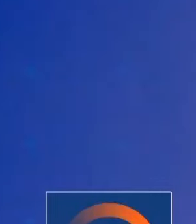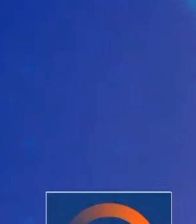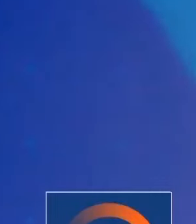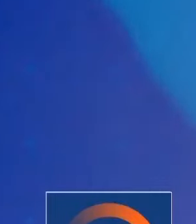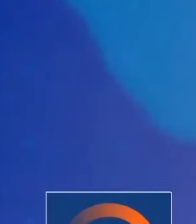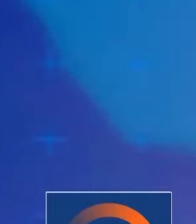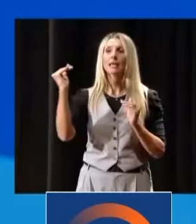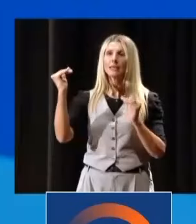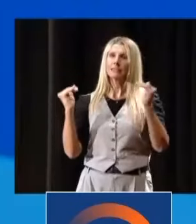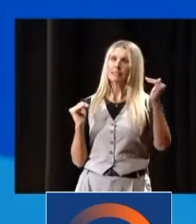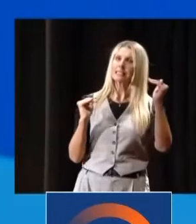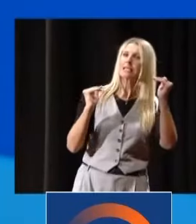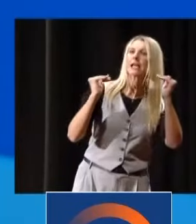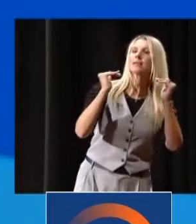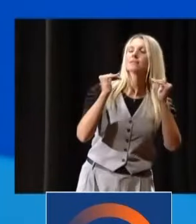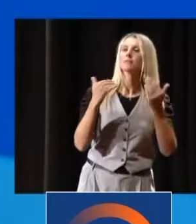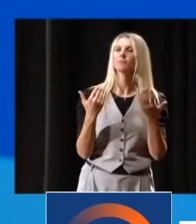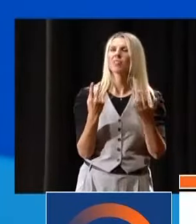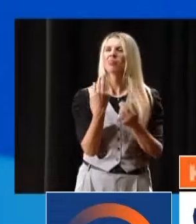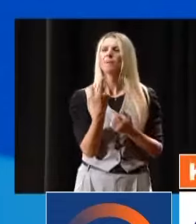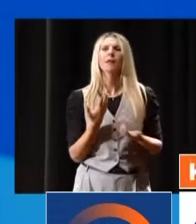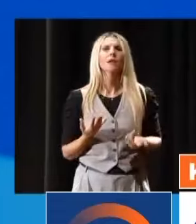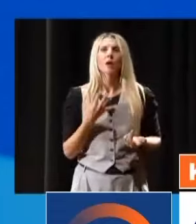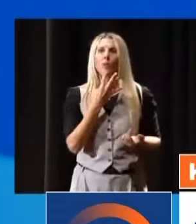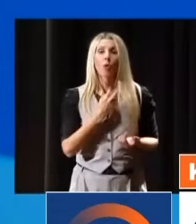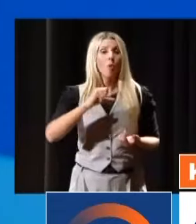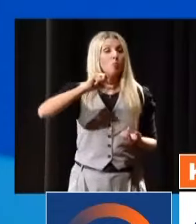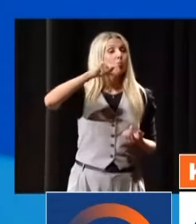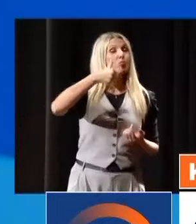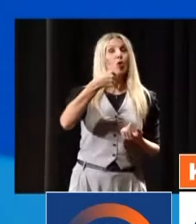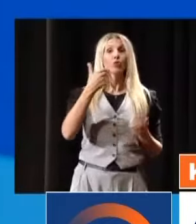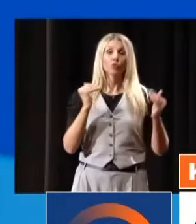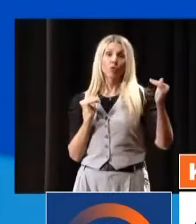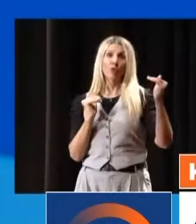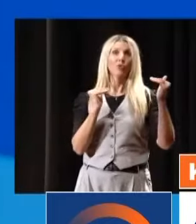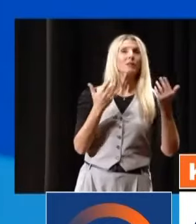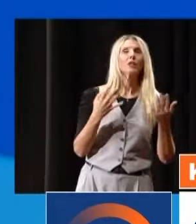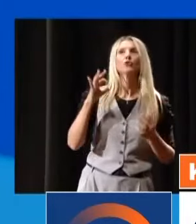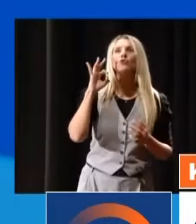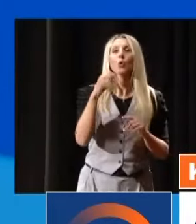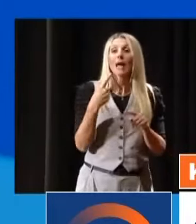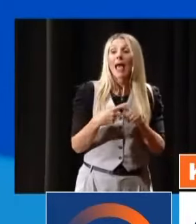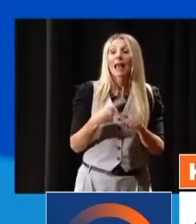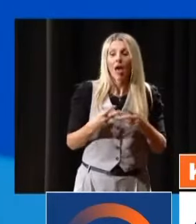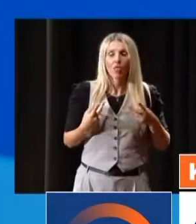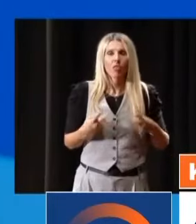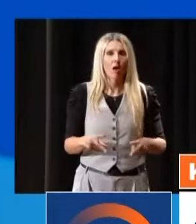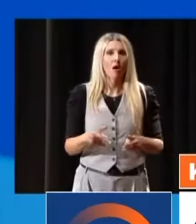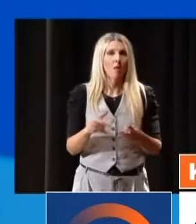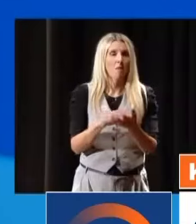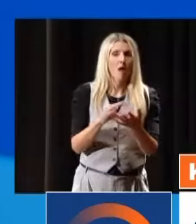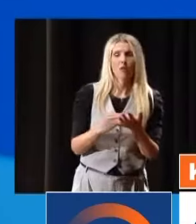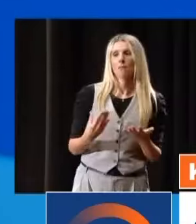Πρωθυπουργού. Η πρώτη σύγκληση αποτελεί ουσιαστικά τον εθνικό στόχο της χώρας, όπως τουλάχιστον